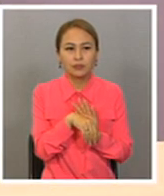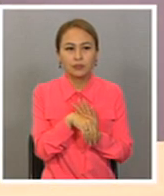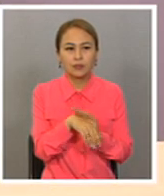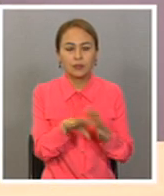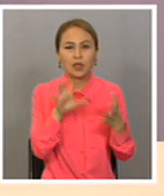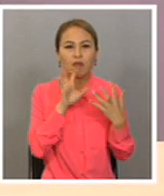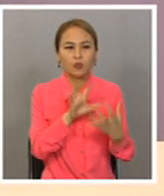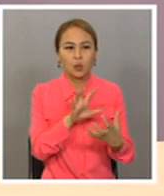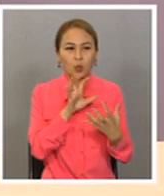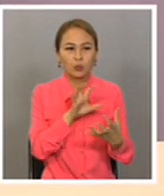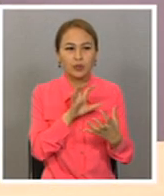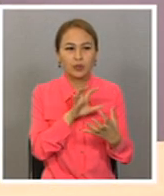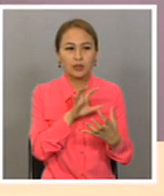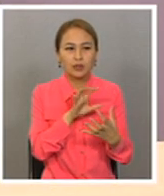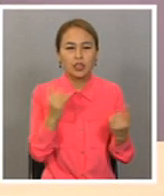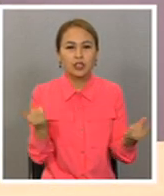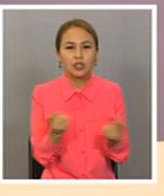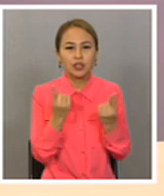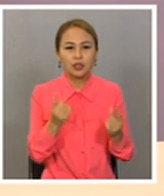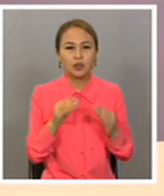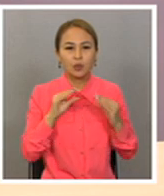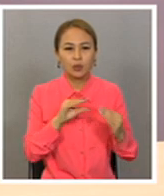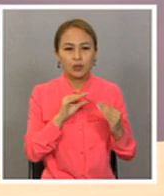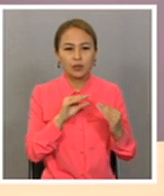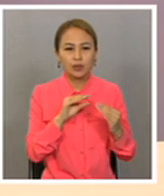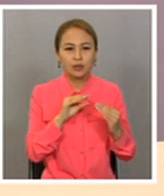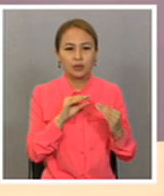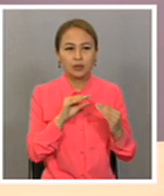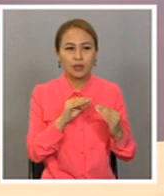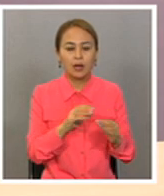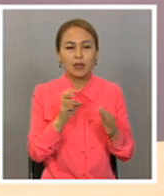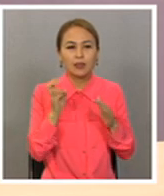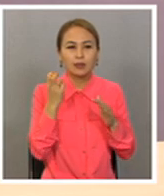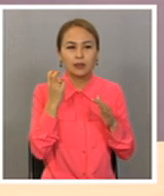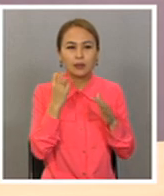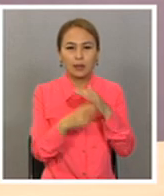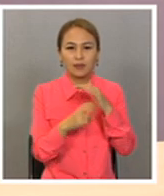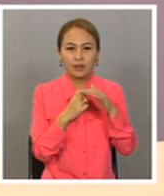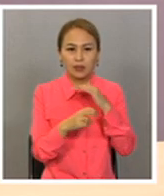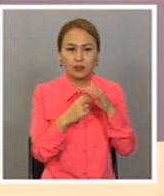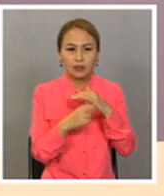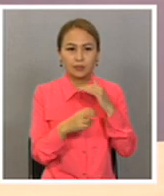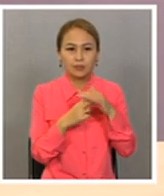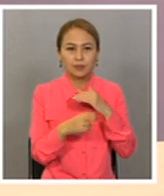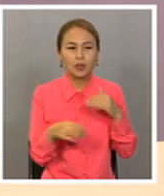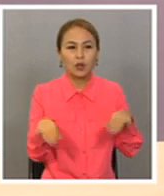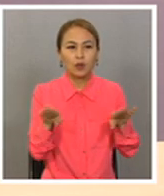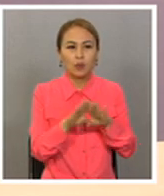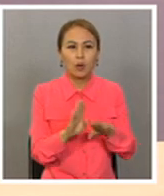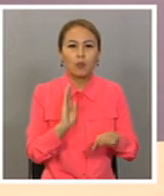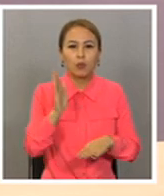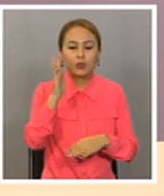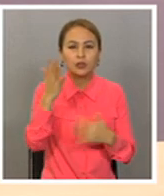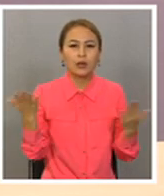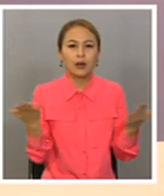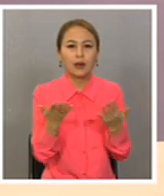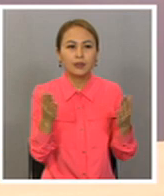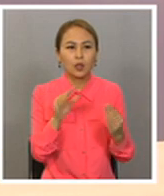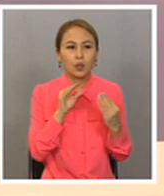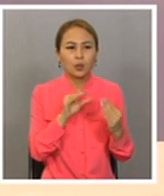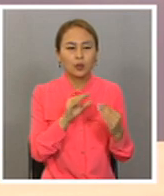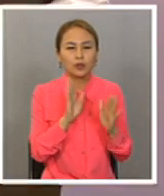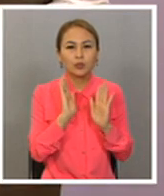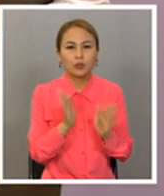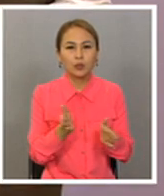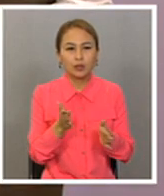Автобус, жеңіл көліктер, трамвайлар жатады екен. Ал енді болашақта қандай көліктер шығады деп